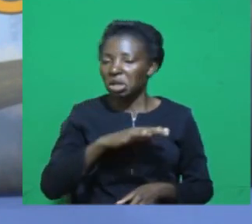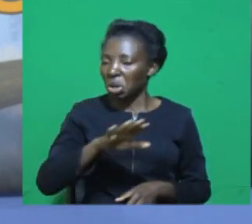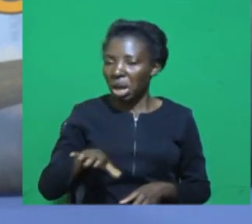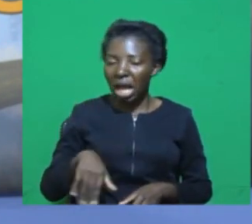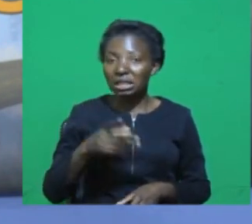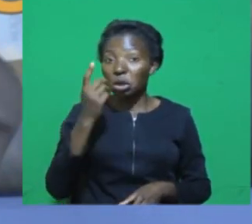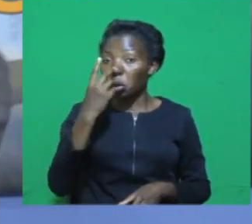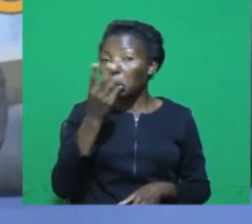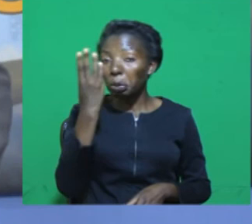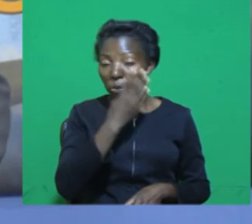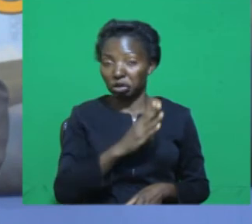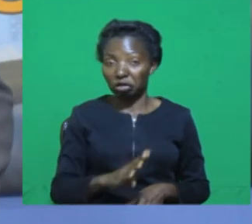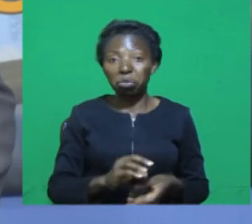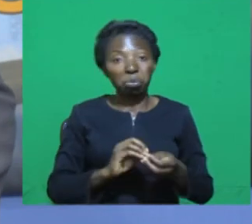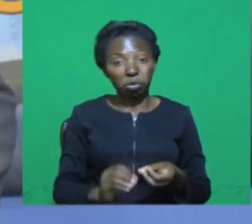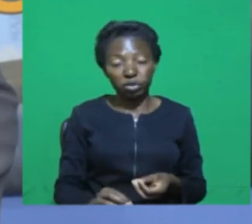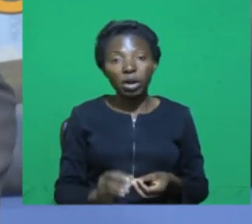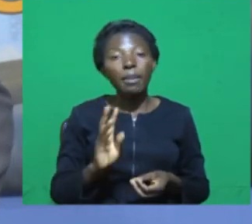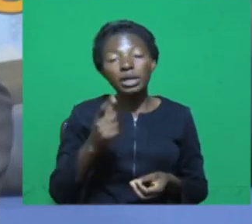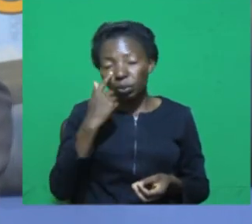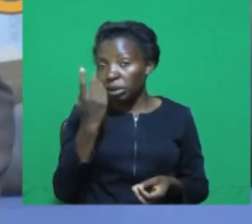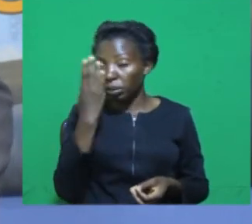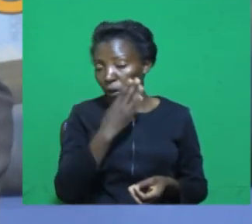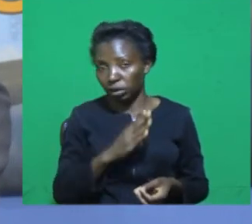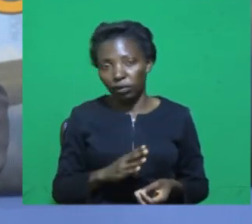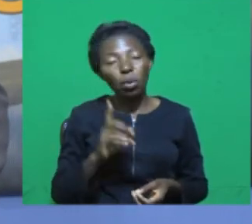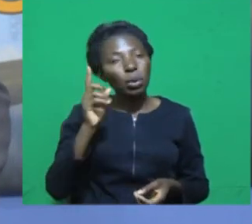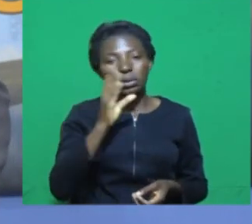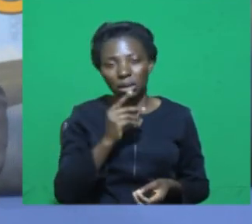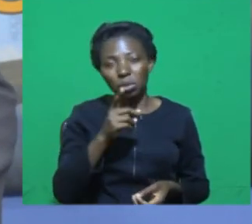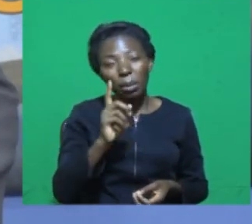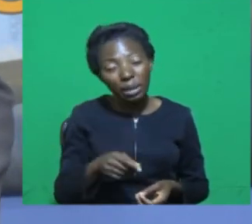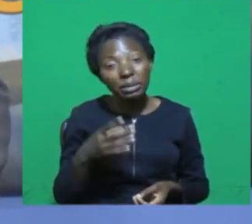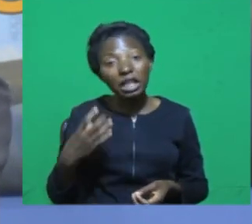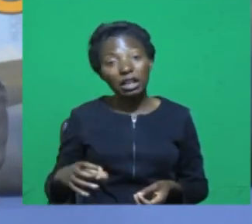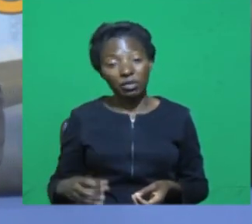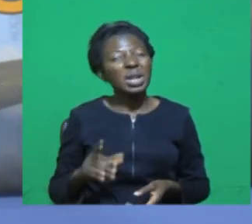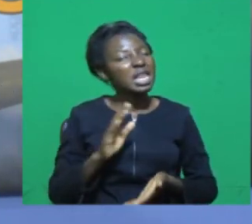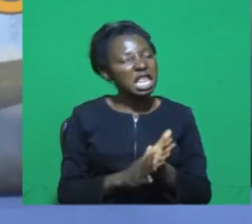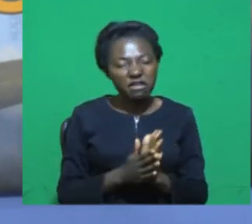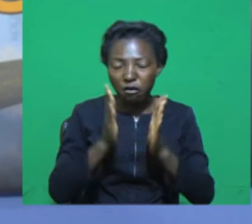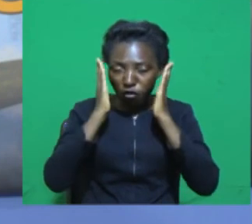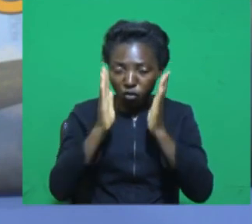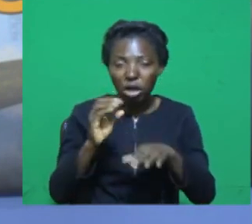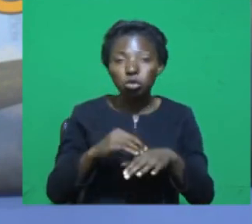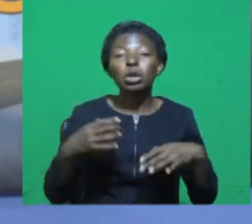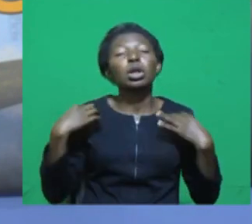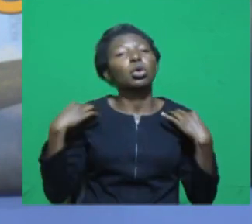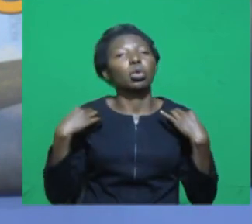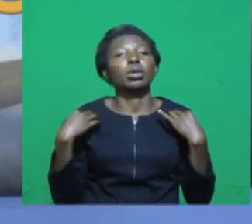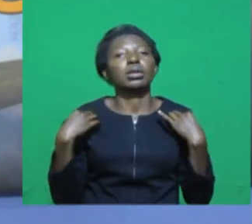beautiful. But tichiluka beautiful kudaro, ari kuti be careful kuti musatyokere munyaya